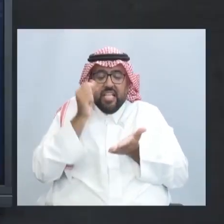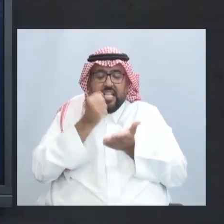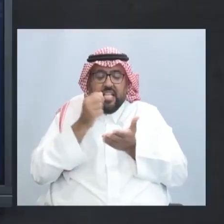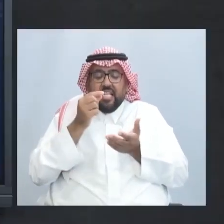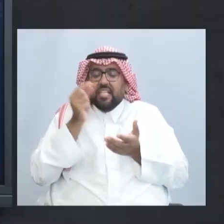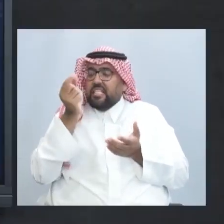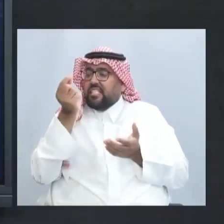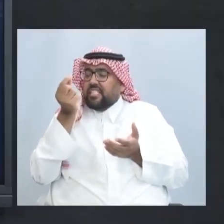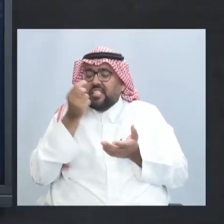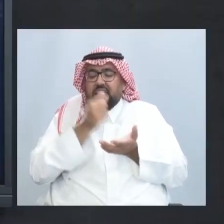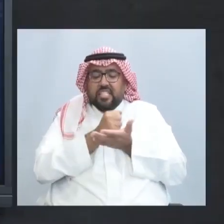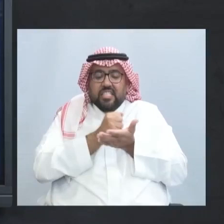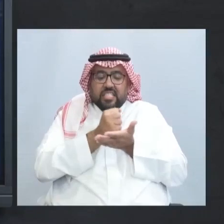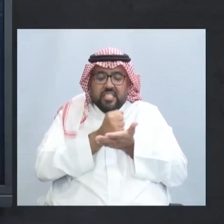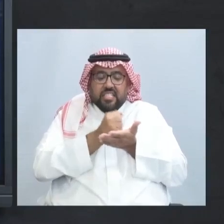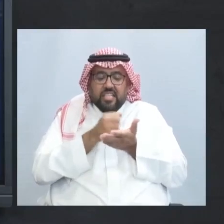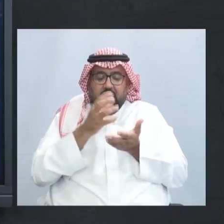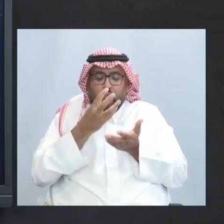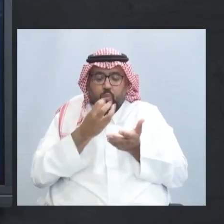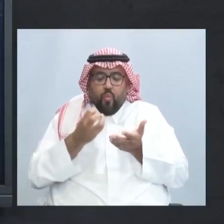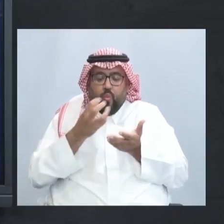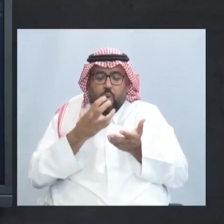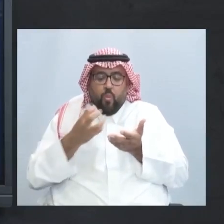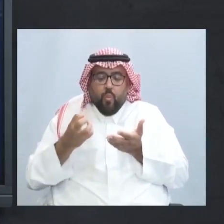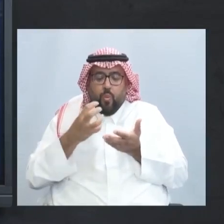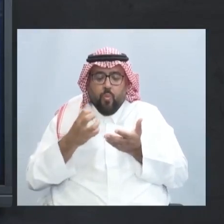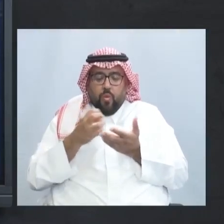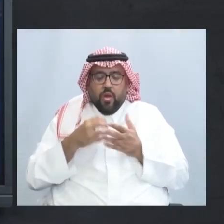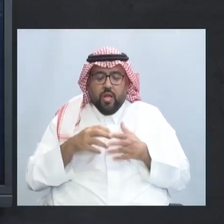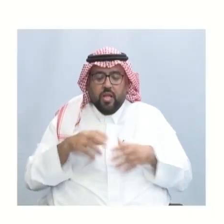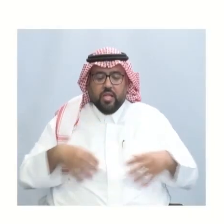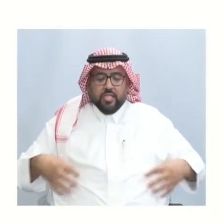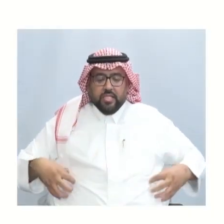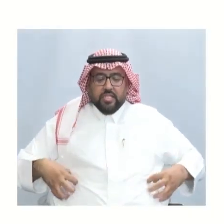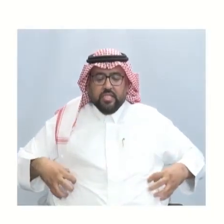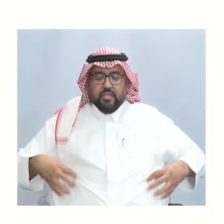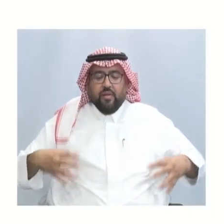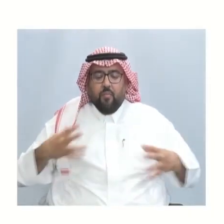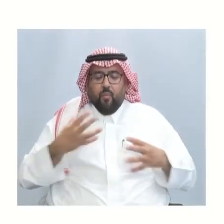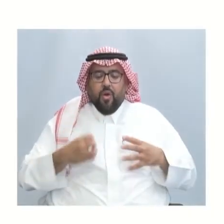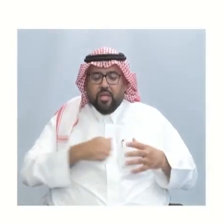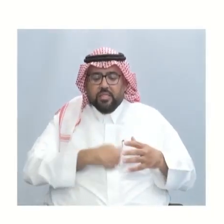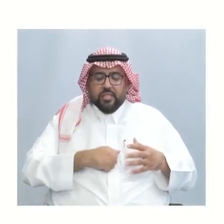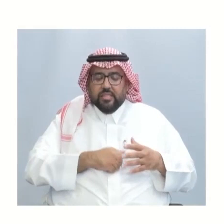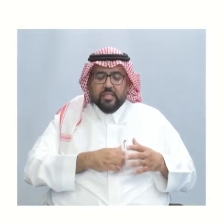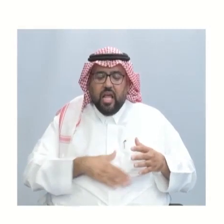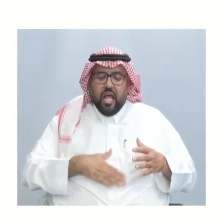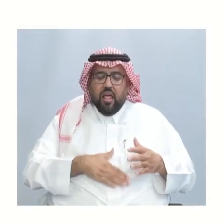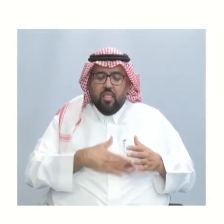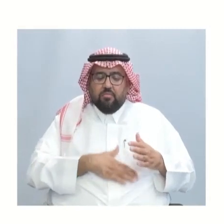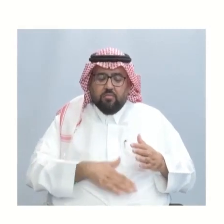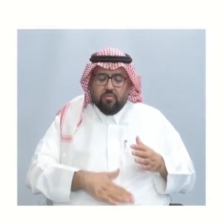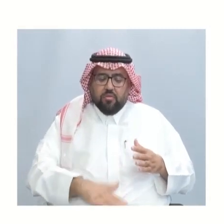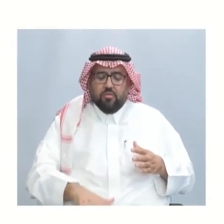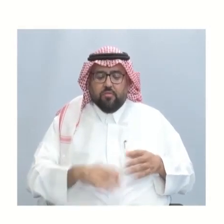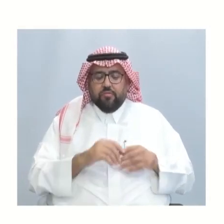يبتها الطائ الاعاد دقيقه هضم وامتصاص الغذاء البنكرياس والكبد تساعد في عمليه الهضم بالافرازات التي